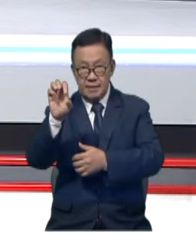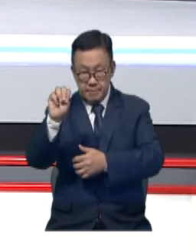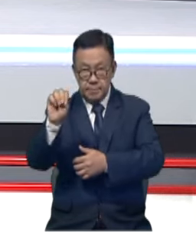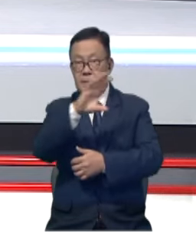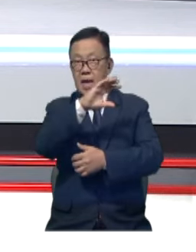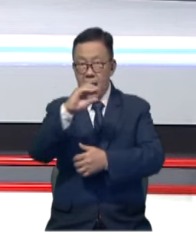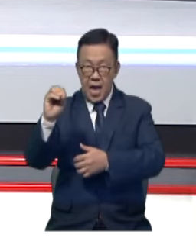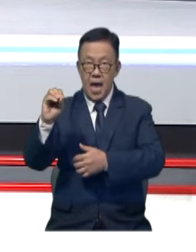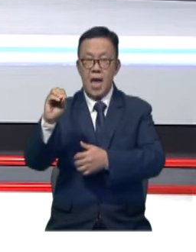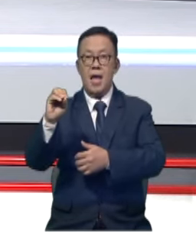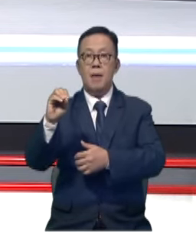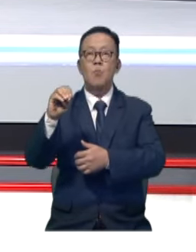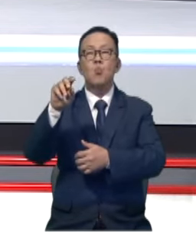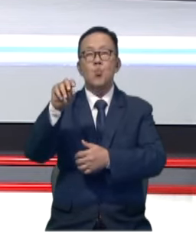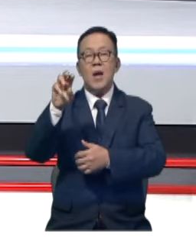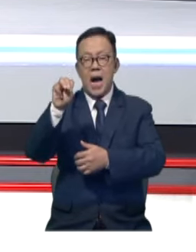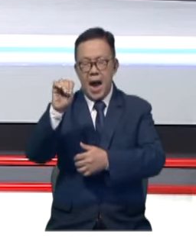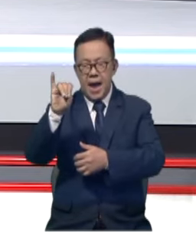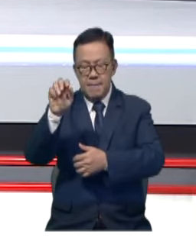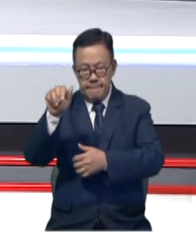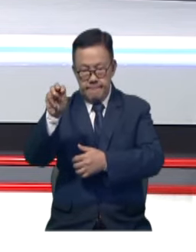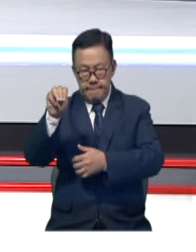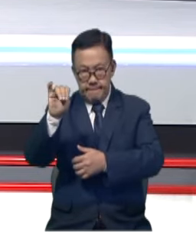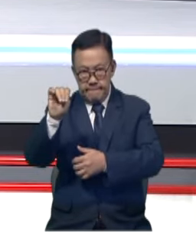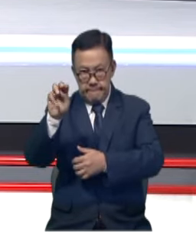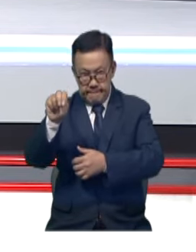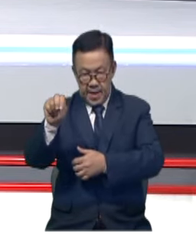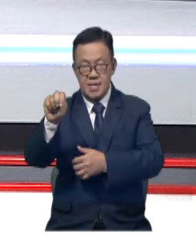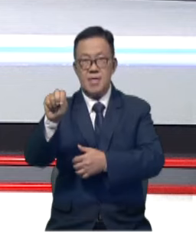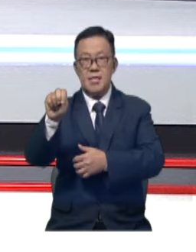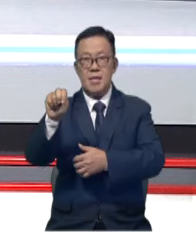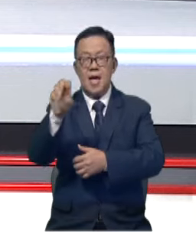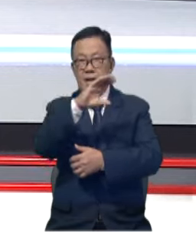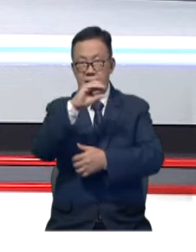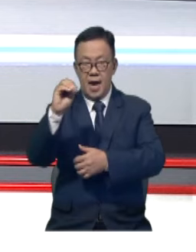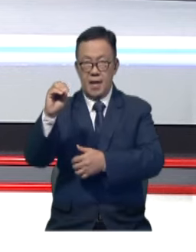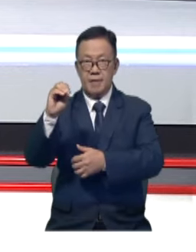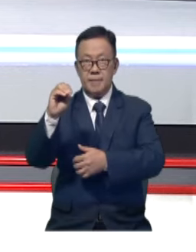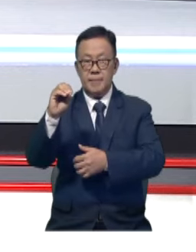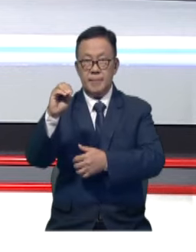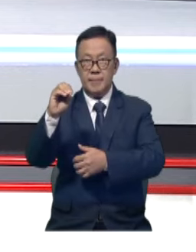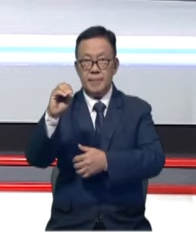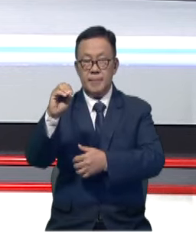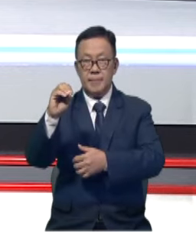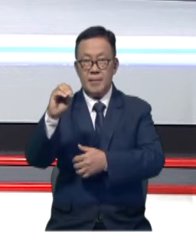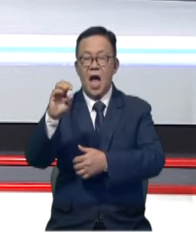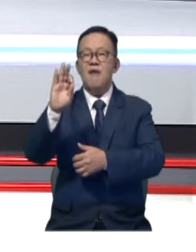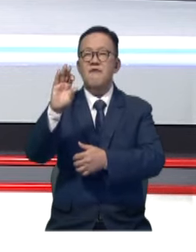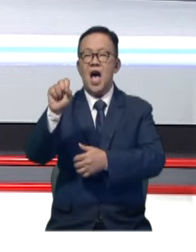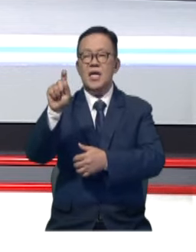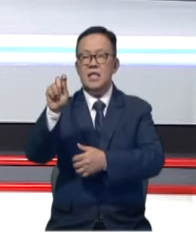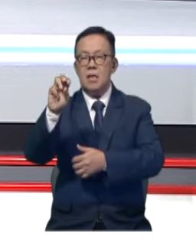Anak Munirah Madhul Bolkiah, Yang Teramat Mulia Pengiran Muda Muhammad Aiman dan Yang Teramat Mulia Pengiran Anak